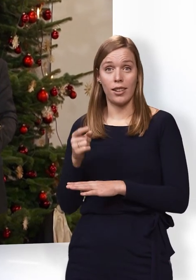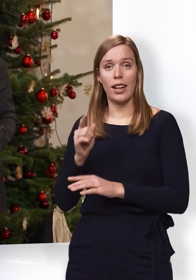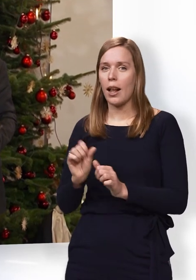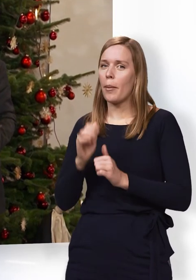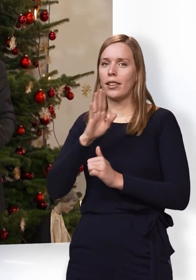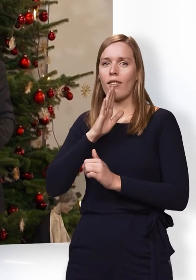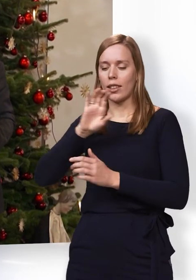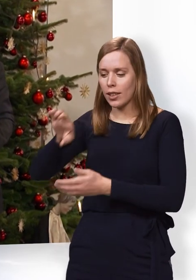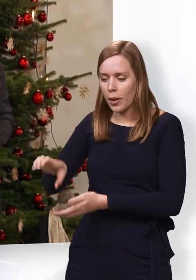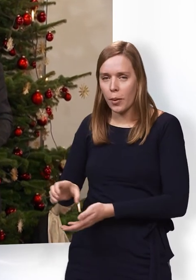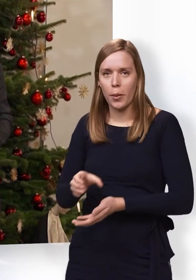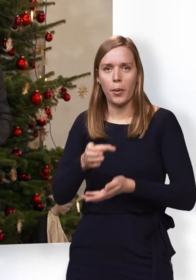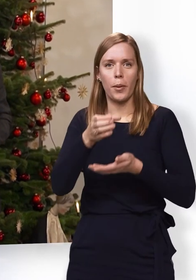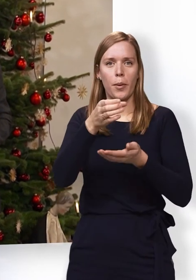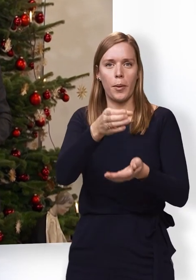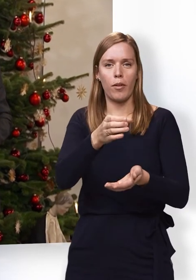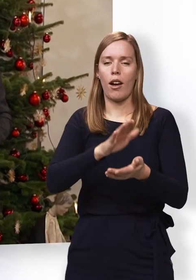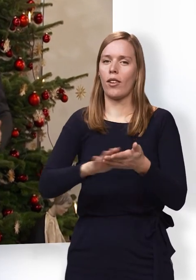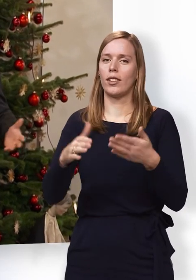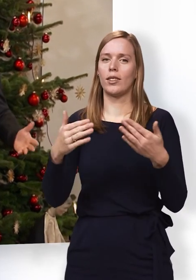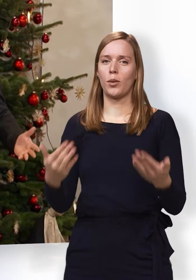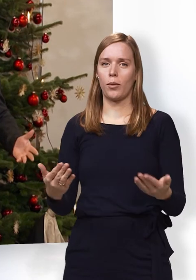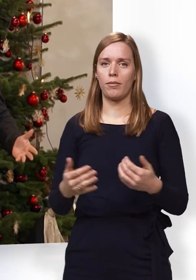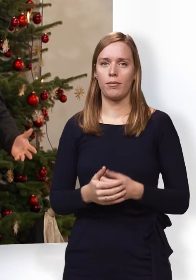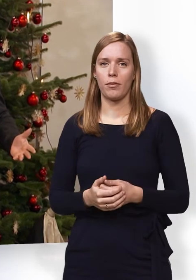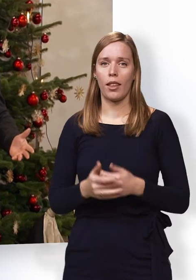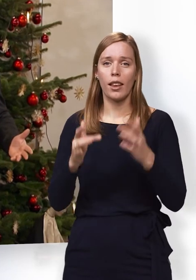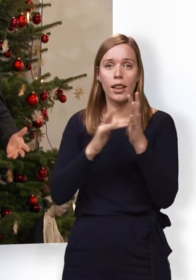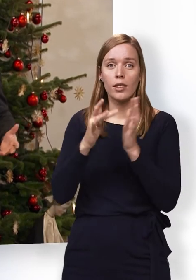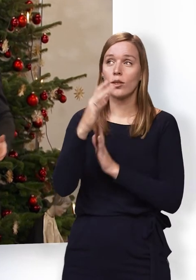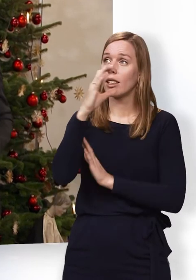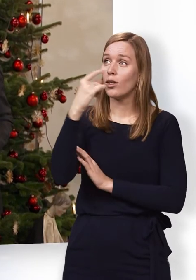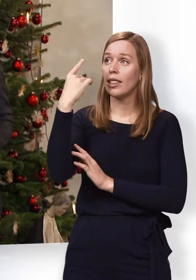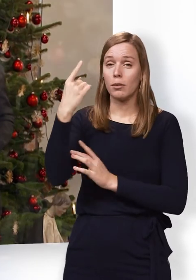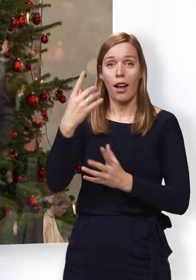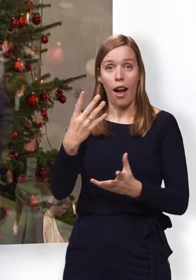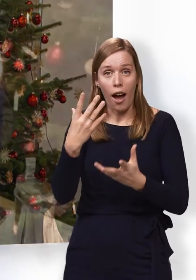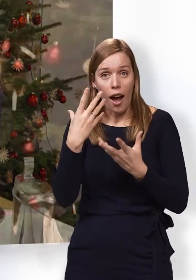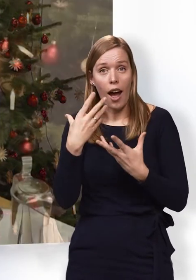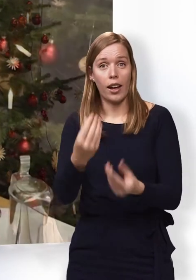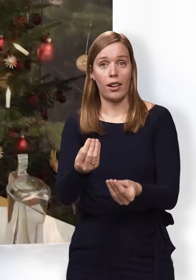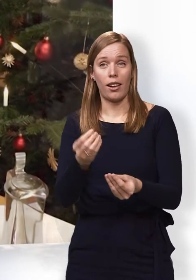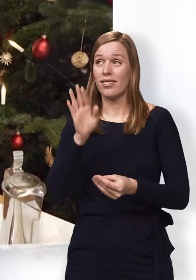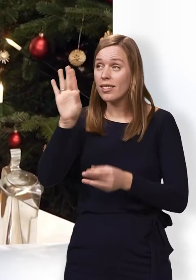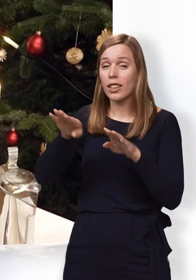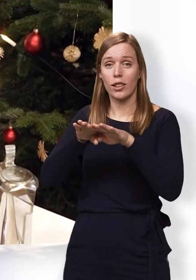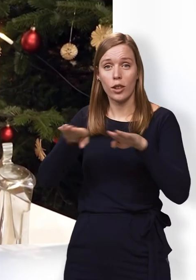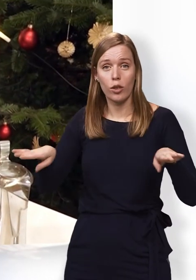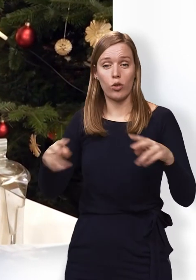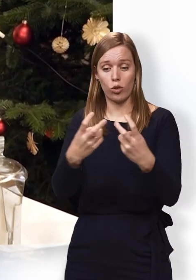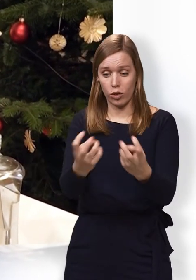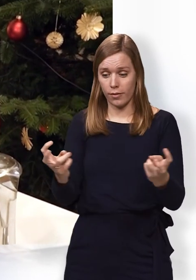umsonst. Jesus Christus ist es, der uns einlädt zu sich, an seinen Tisch, in seine